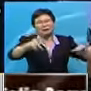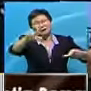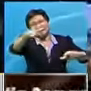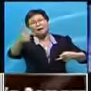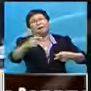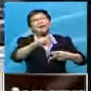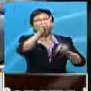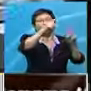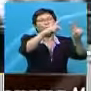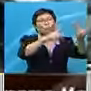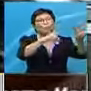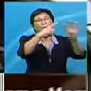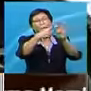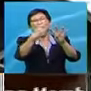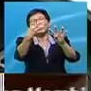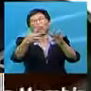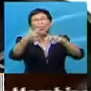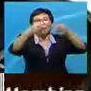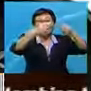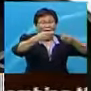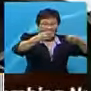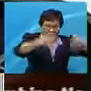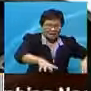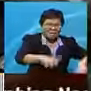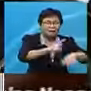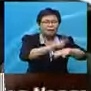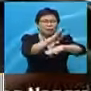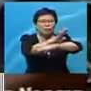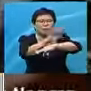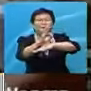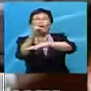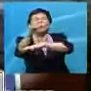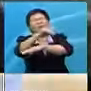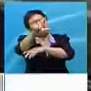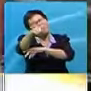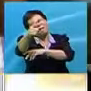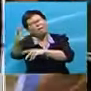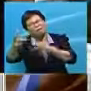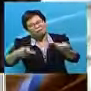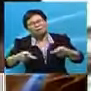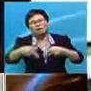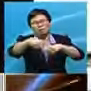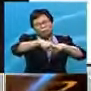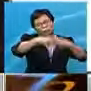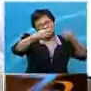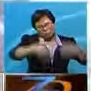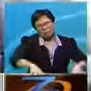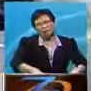yang dilaporkan hilang di Brickfields, Kuala Lumpur selain beberapa kereta jenis Proton.